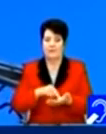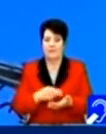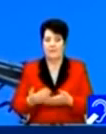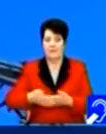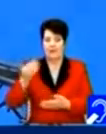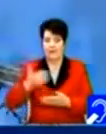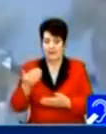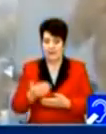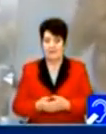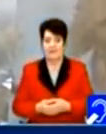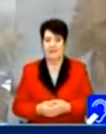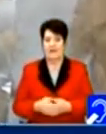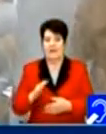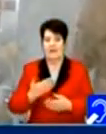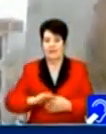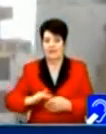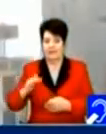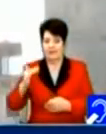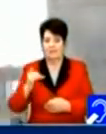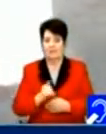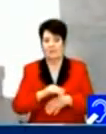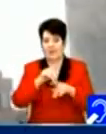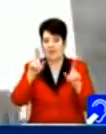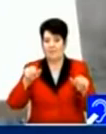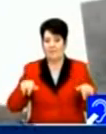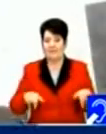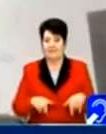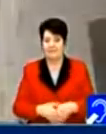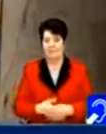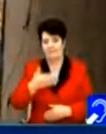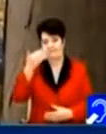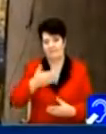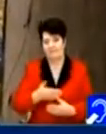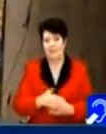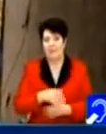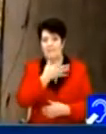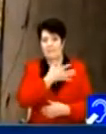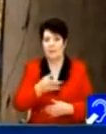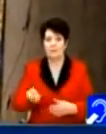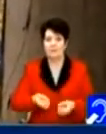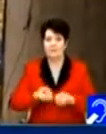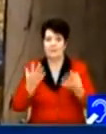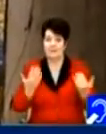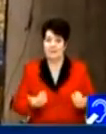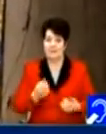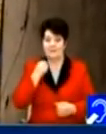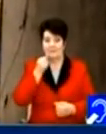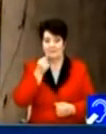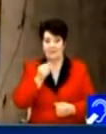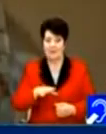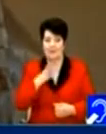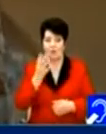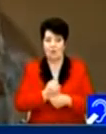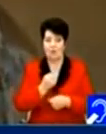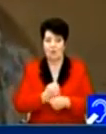pereților interior, amenajarea scărilor și a fațadei. Lift servicii pe parcursul zilei de astăzi, zilei de mâine, vor